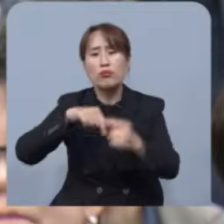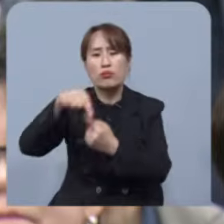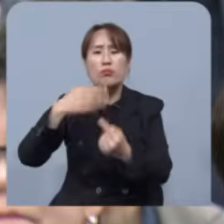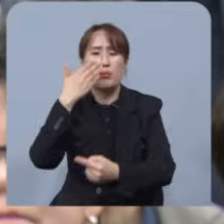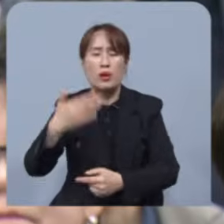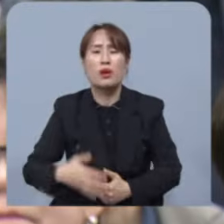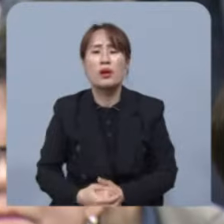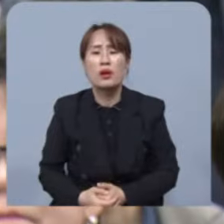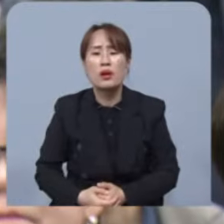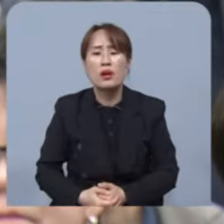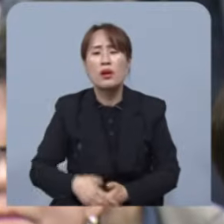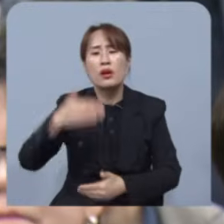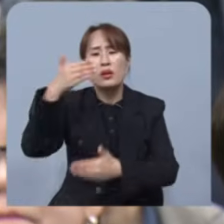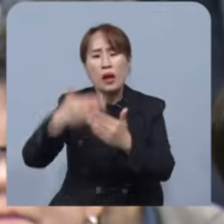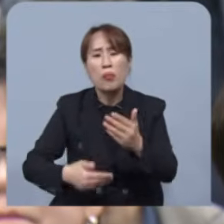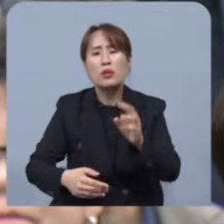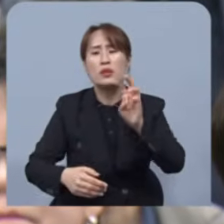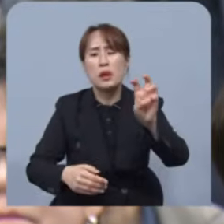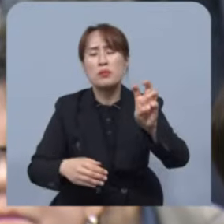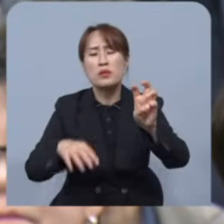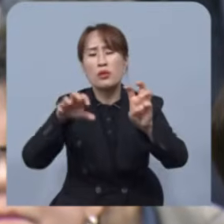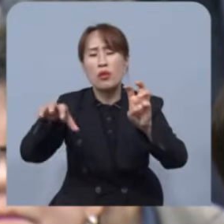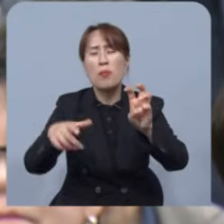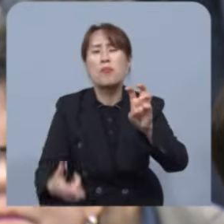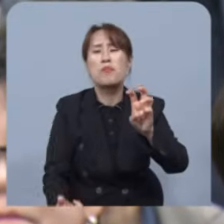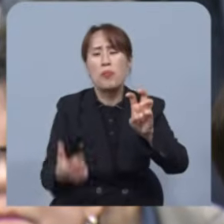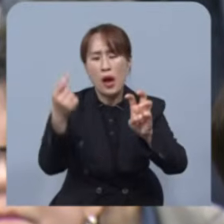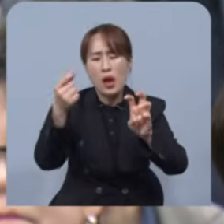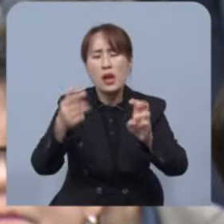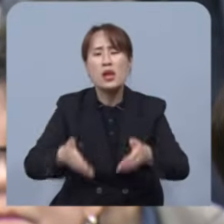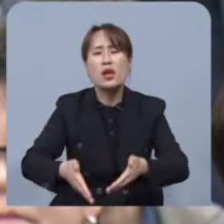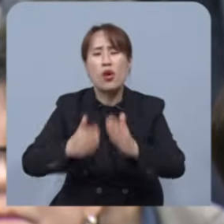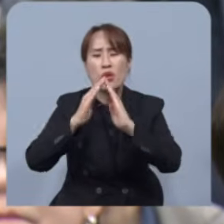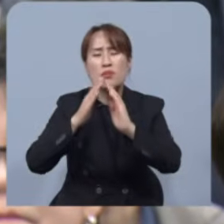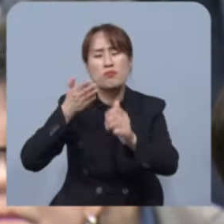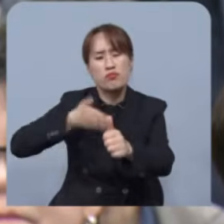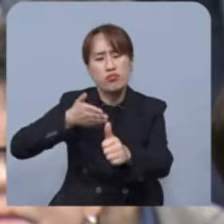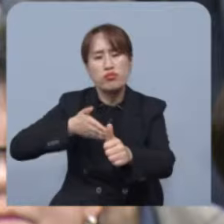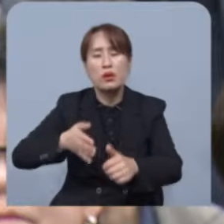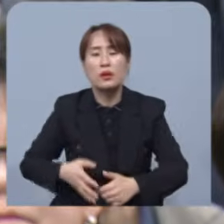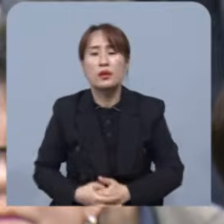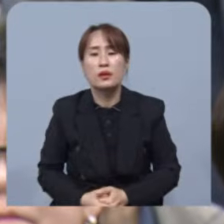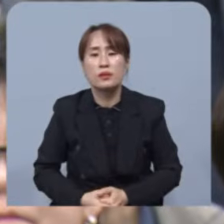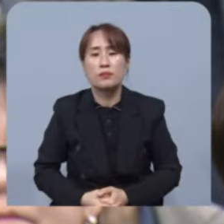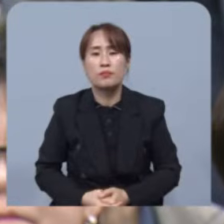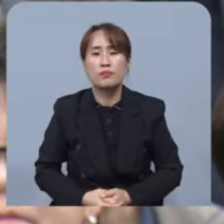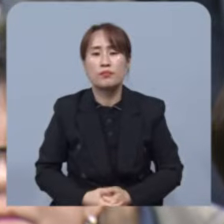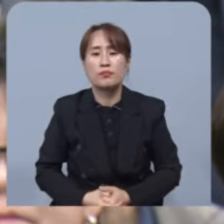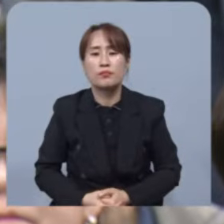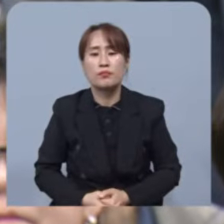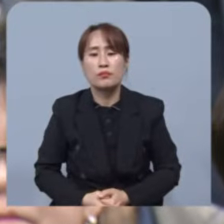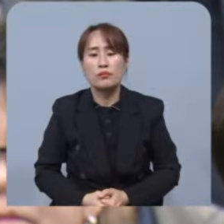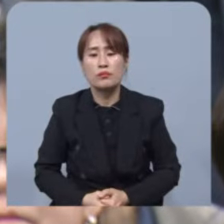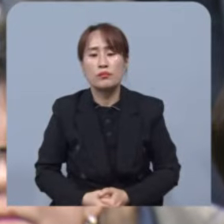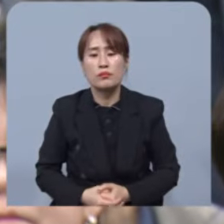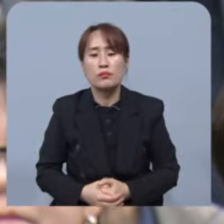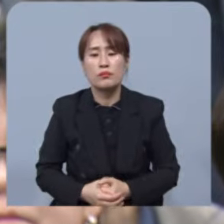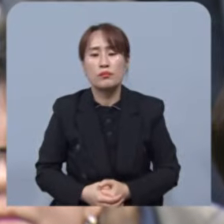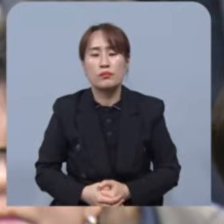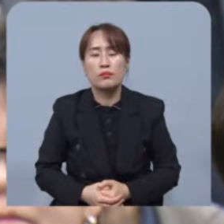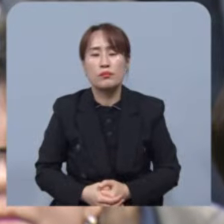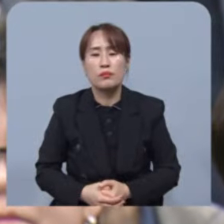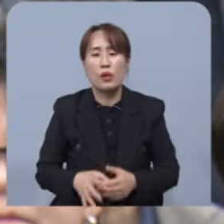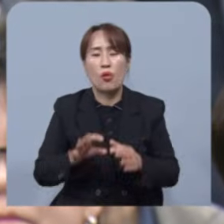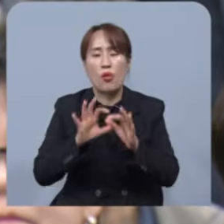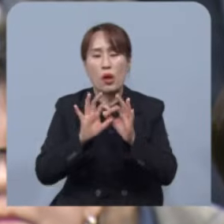되거든요. 그래서 나머지 30개도 좀 조속히 건설이 되어야 되지 않나라는 생각이 들고요. 두 번째,